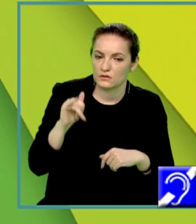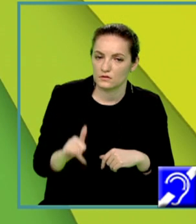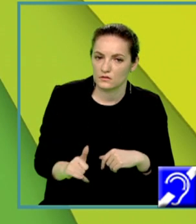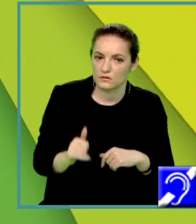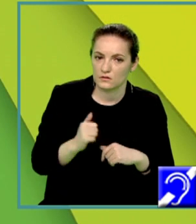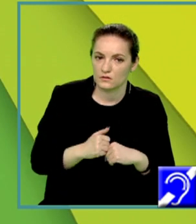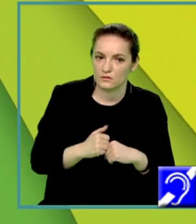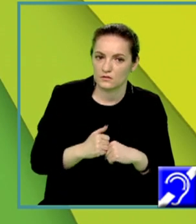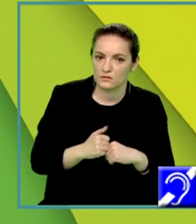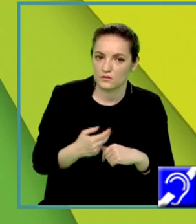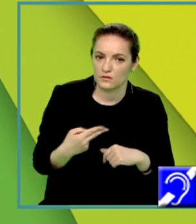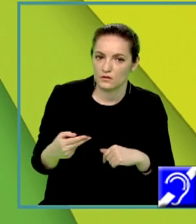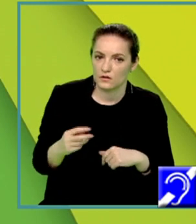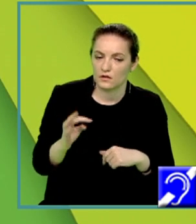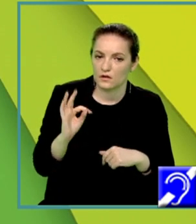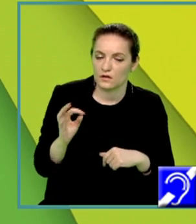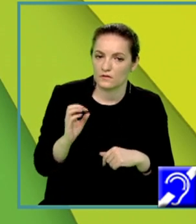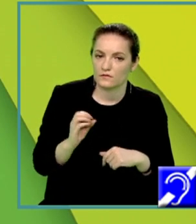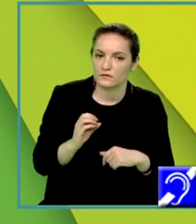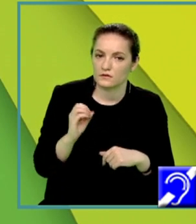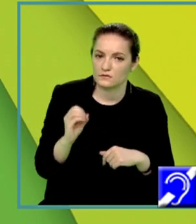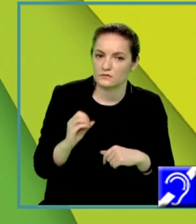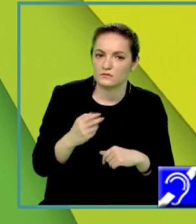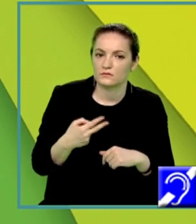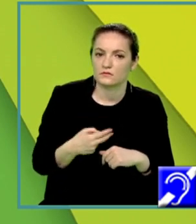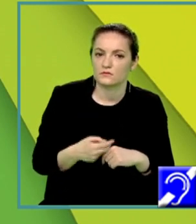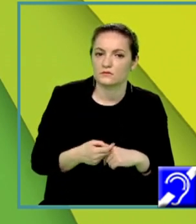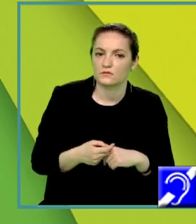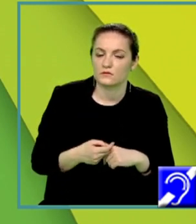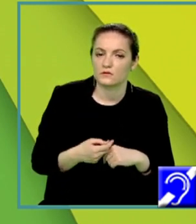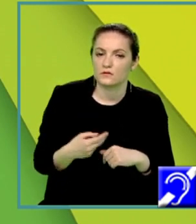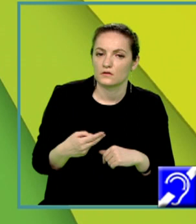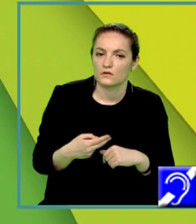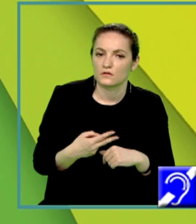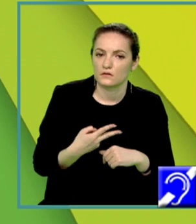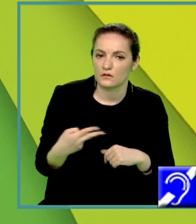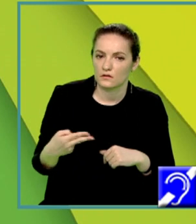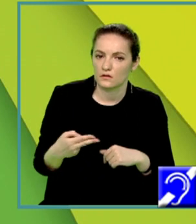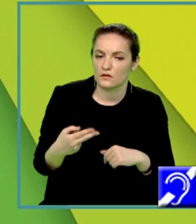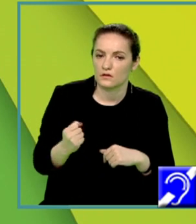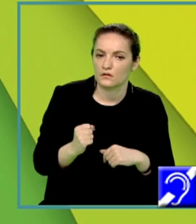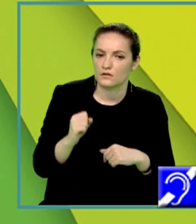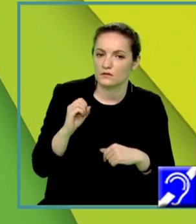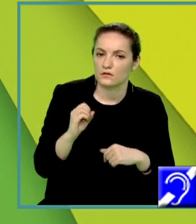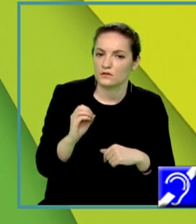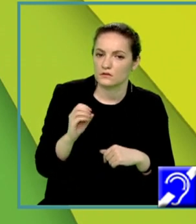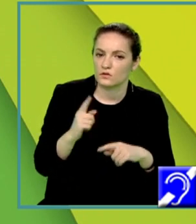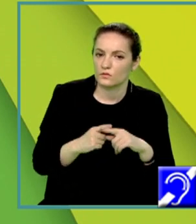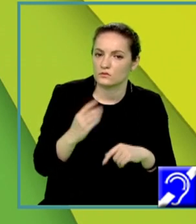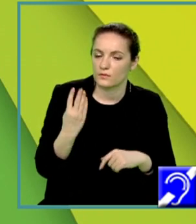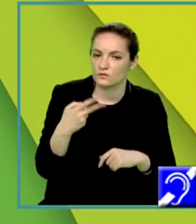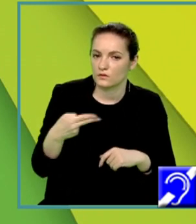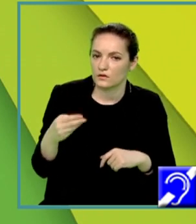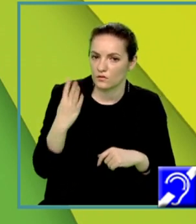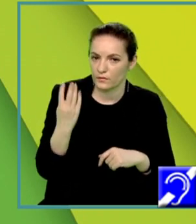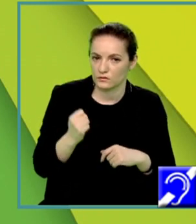general este f de x, acum va fi f de 0, ceea ce ne conduce la Y egal cu 4. Deci vom obține punctul